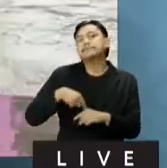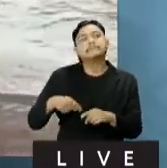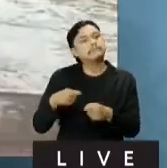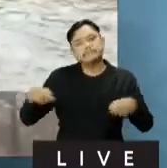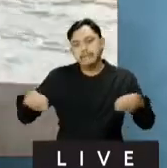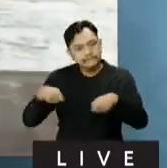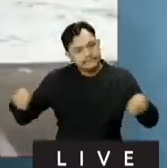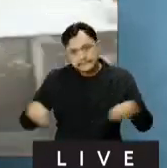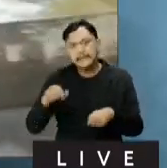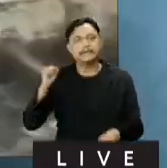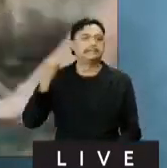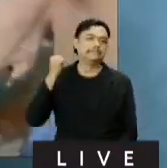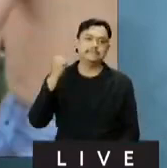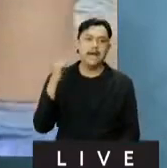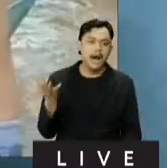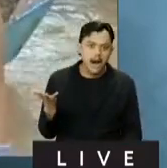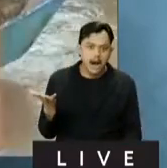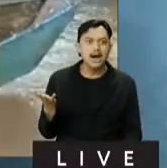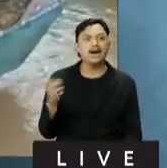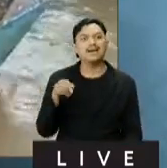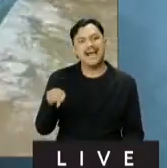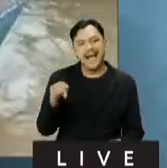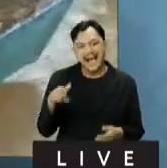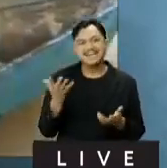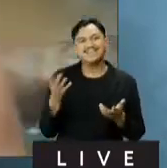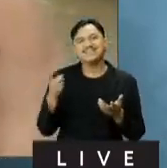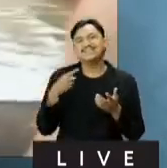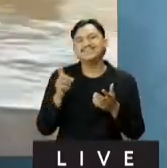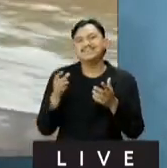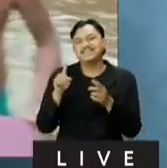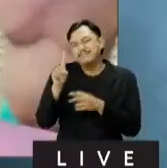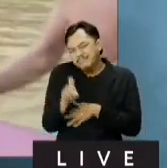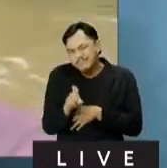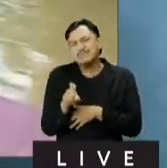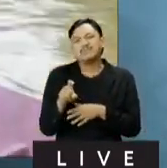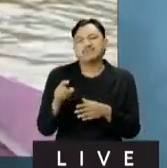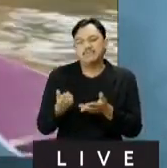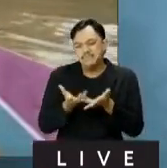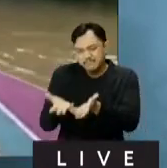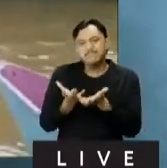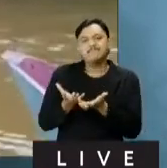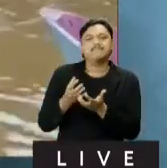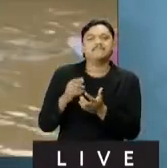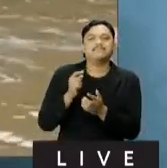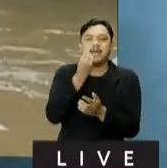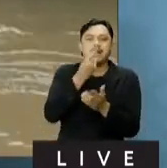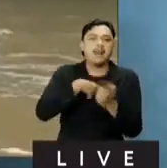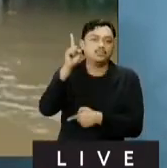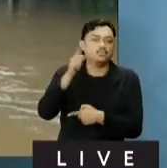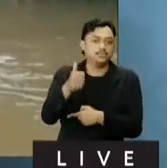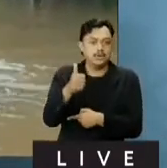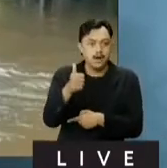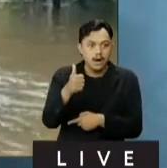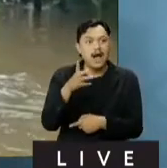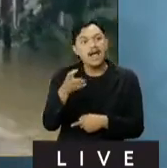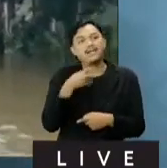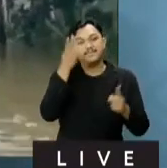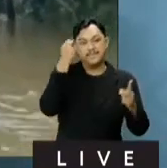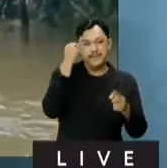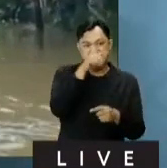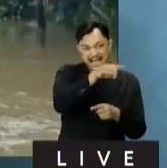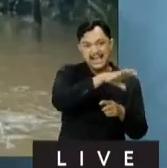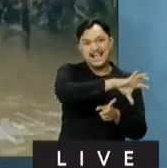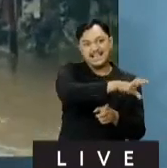memasak. Nah, ini yang sangat dibutuhkan. Oleh karena itu beberapa komponen masyarakat termasuk pemerintah daerah